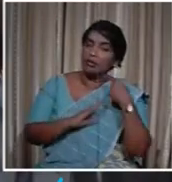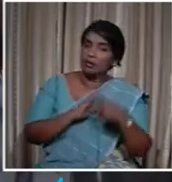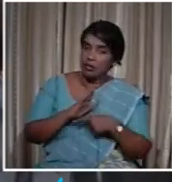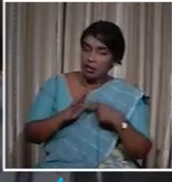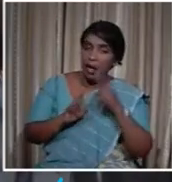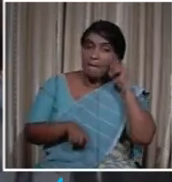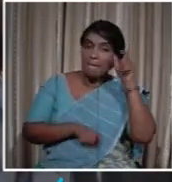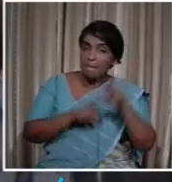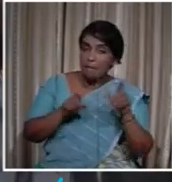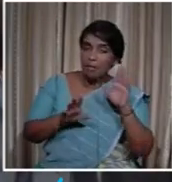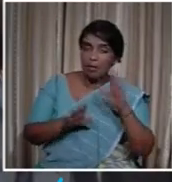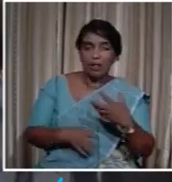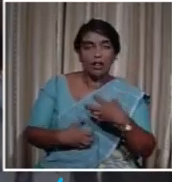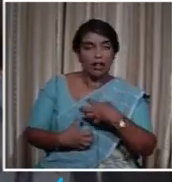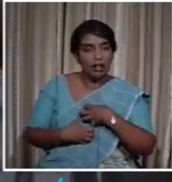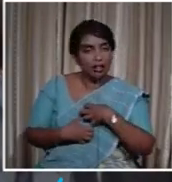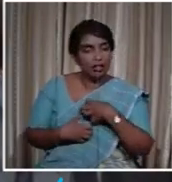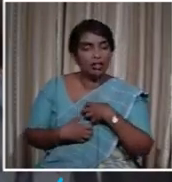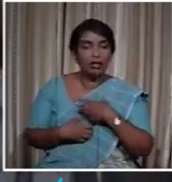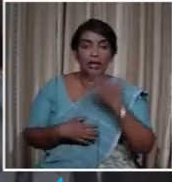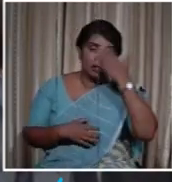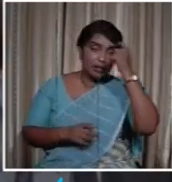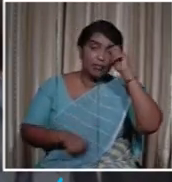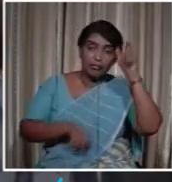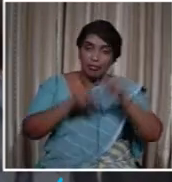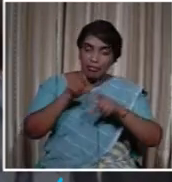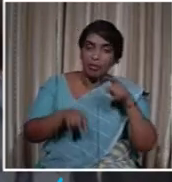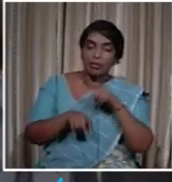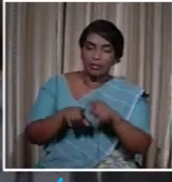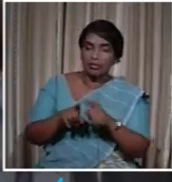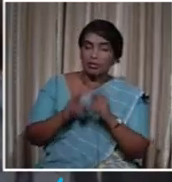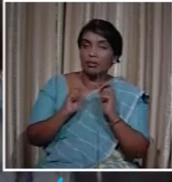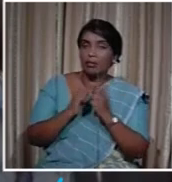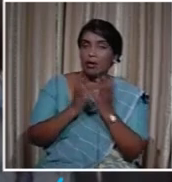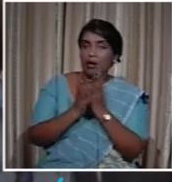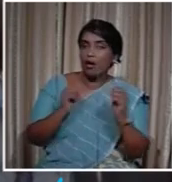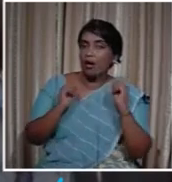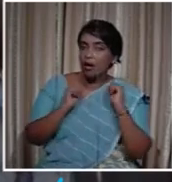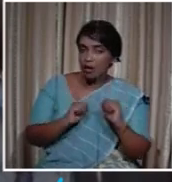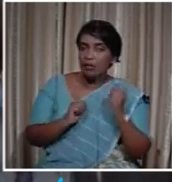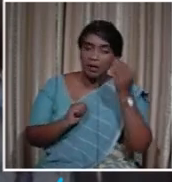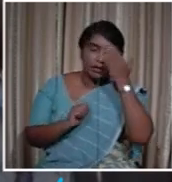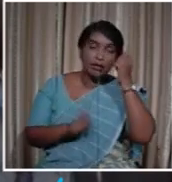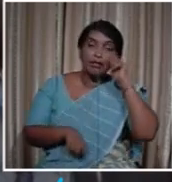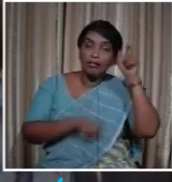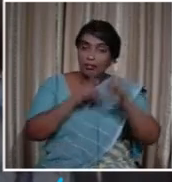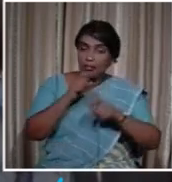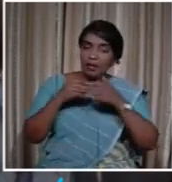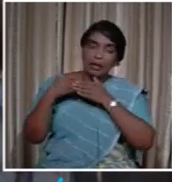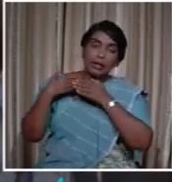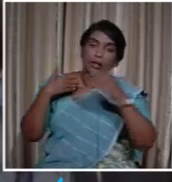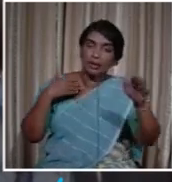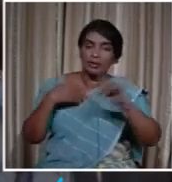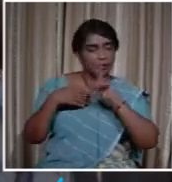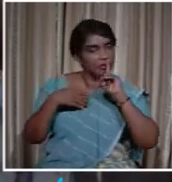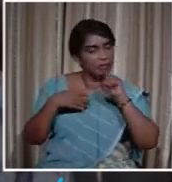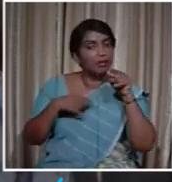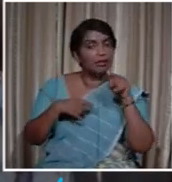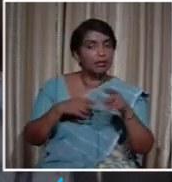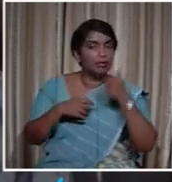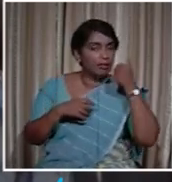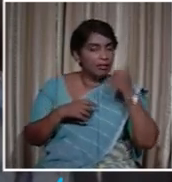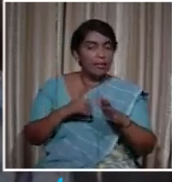அவர்கள் படுகின்ற துயரங்களையும் அவர்களுக்கான ஒரு தீர்வு என்ன என்பதையும் தமிழர்கள் நீண்ட காலமாக கேட்கிறார்கள். இதே உயர்ந்த சபையில்,